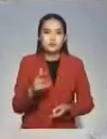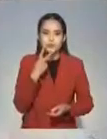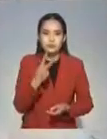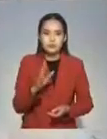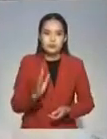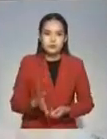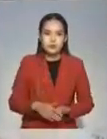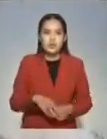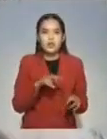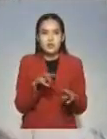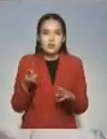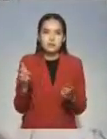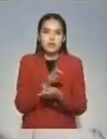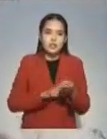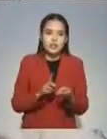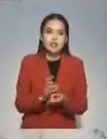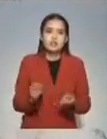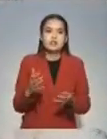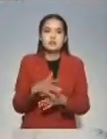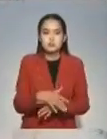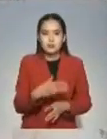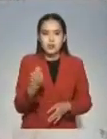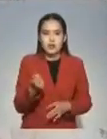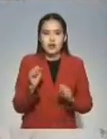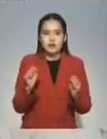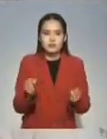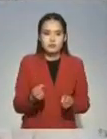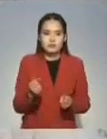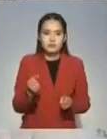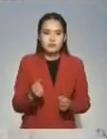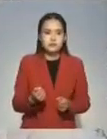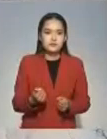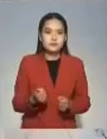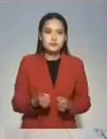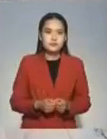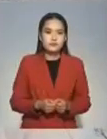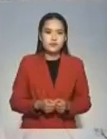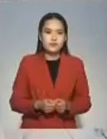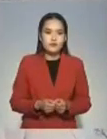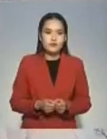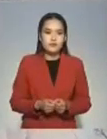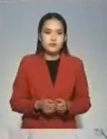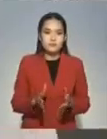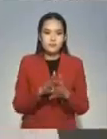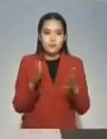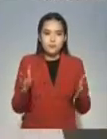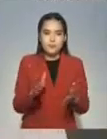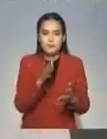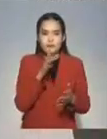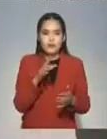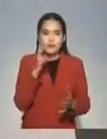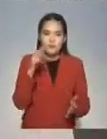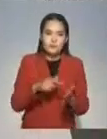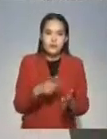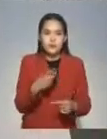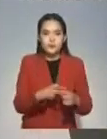наблюдающийся у нас погода связано с прохождением серии циклонов с большим содержанием влаги выпало